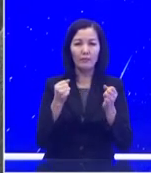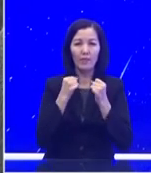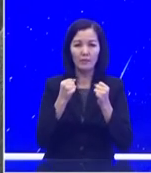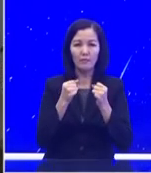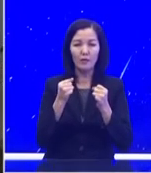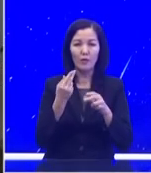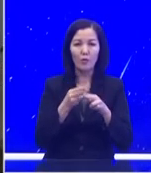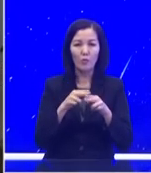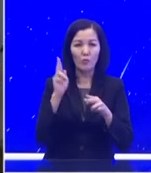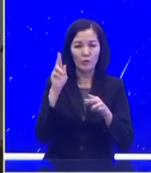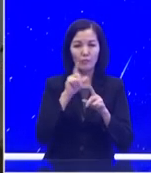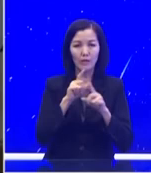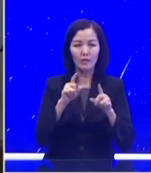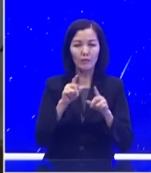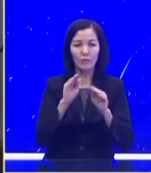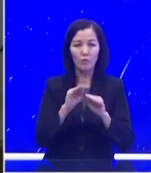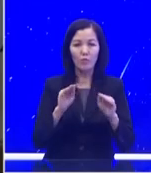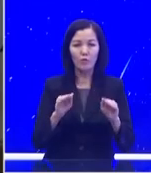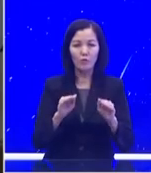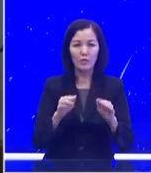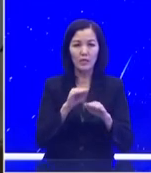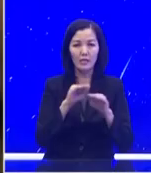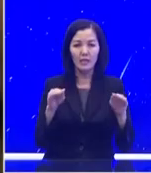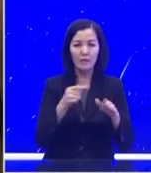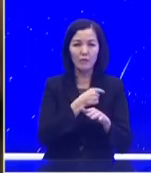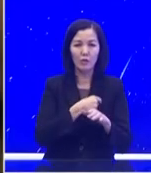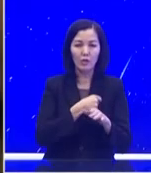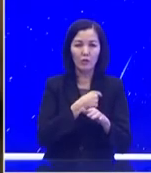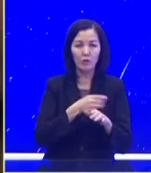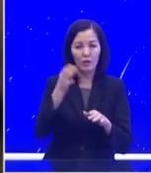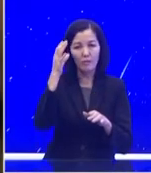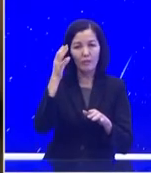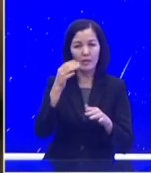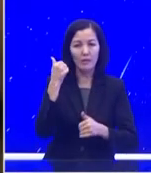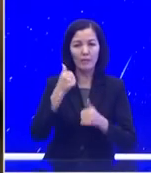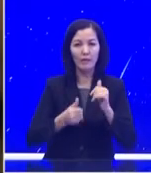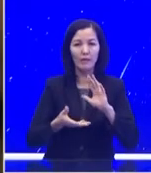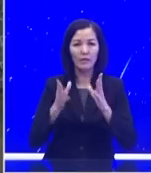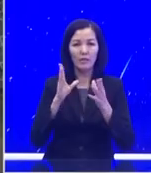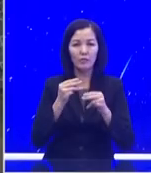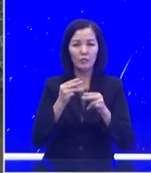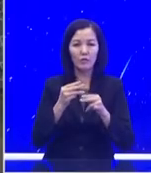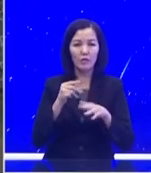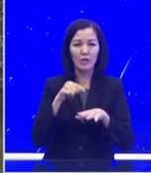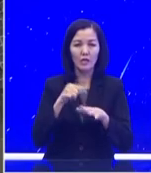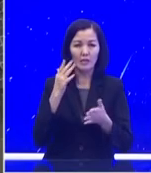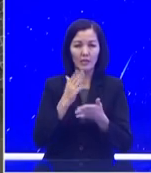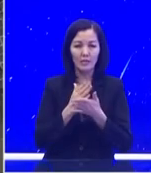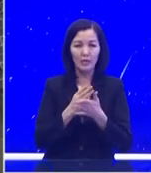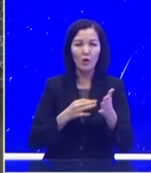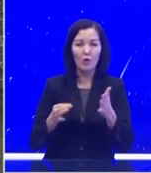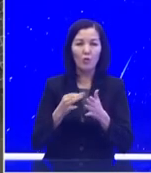мектептің оқушысы. Спортшыларымыздың деңгейімен жаттықтырушылардың біліктілігі де байқау нәтижесінде оң әсерін